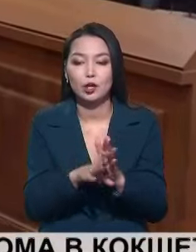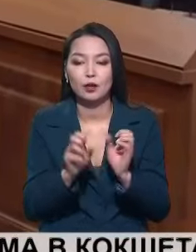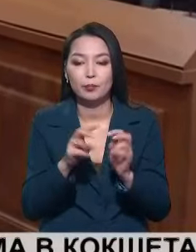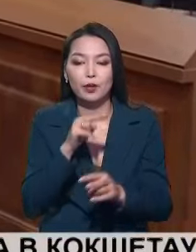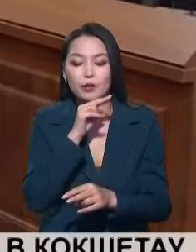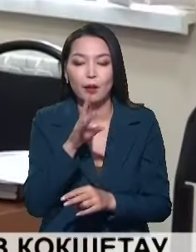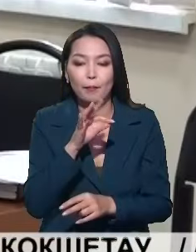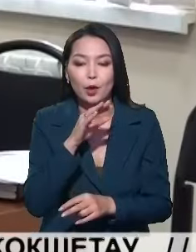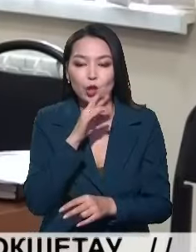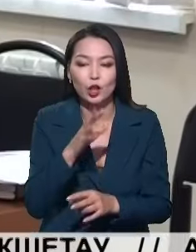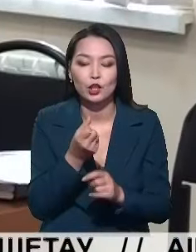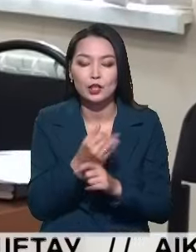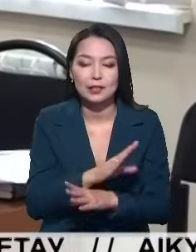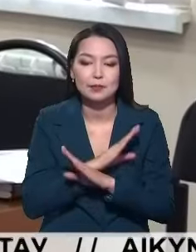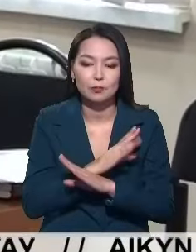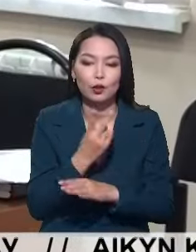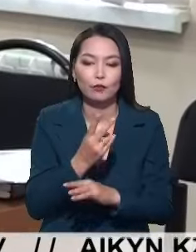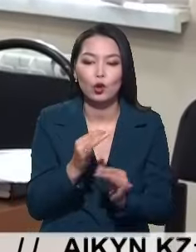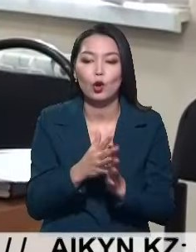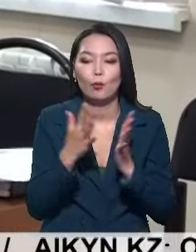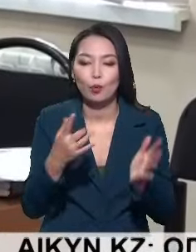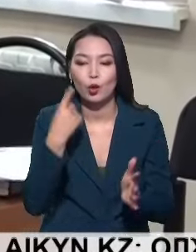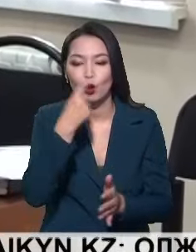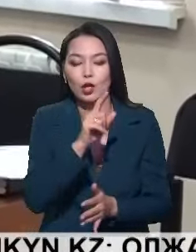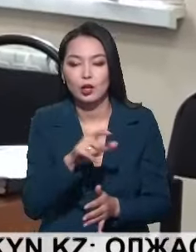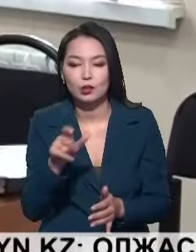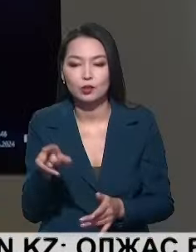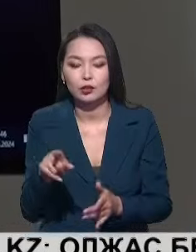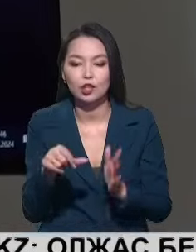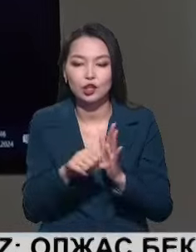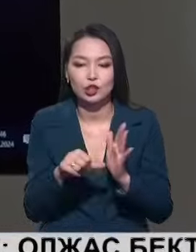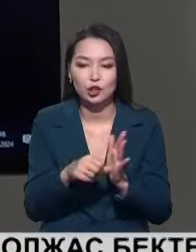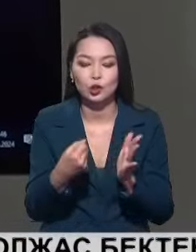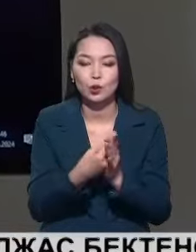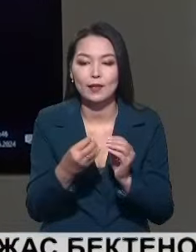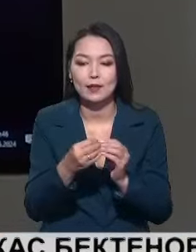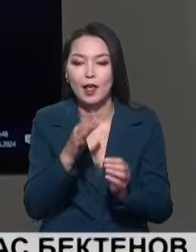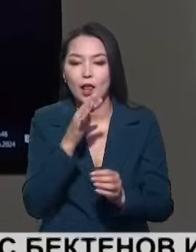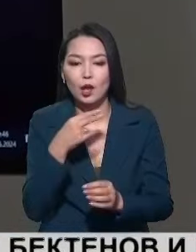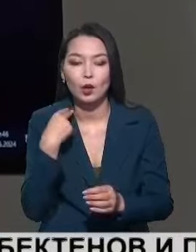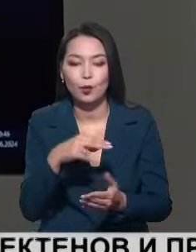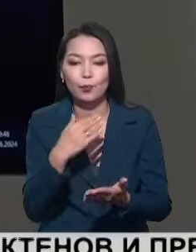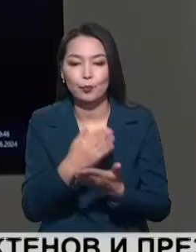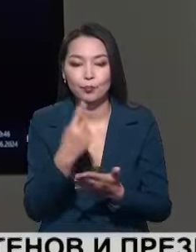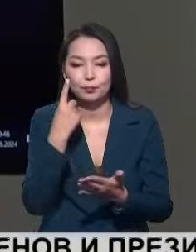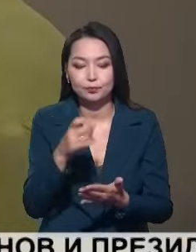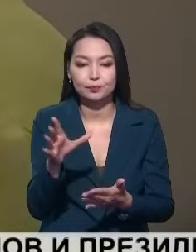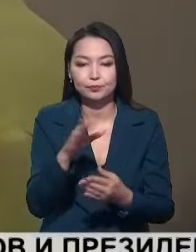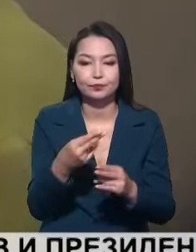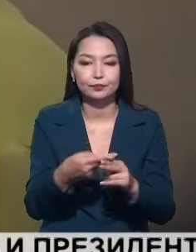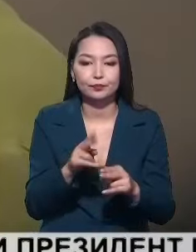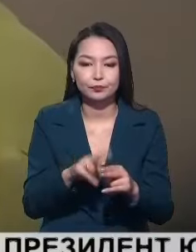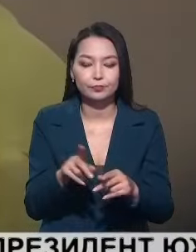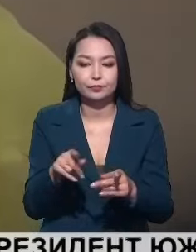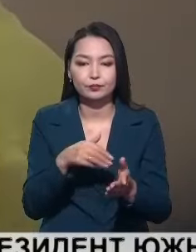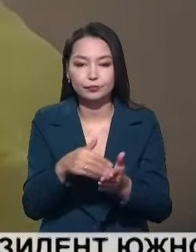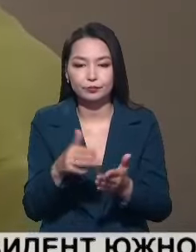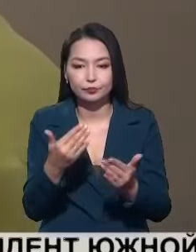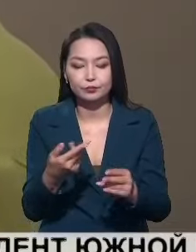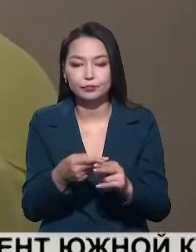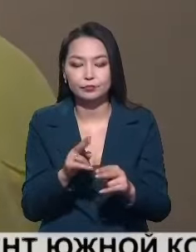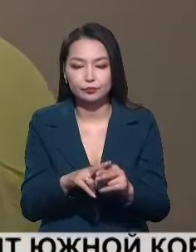по неосторожности смерть двух или более лиц. Ему грозит от 5 до 10 лет тюрьмы. Отмечу, что суд отказался перевести подсудимого из